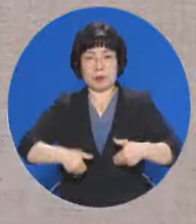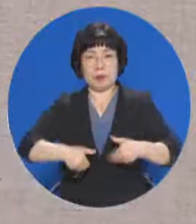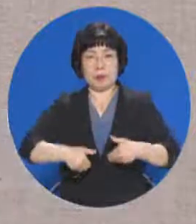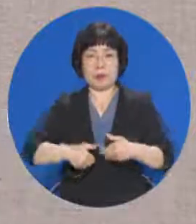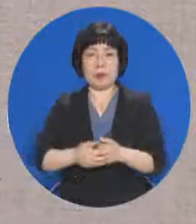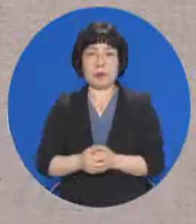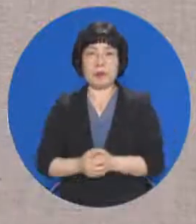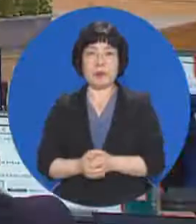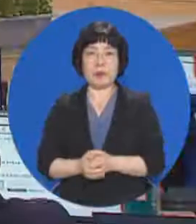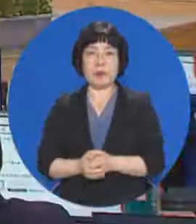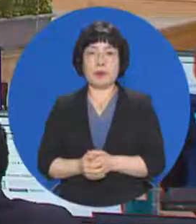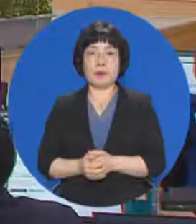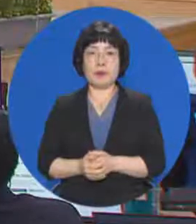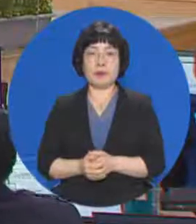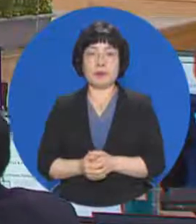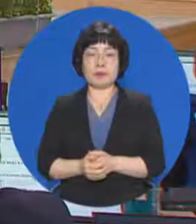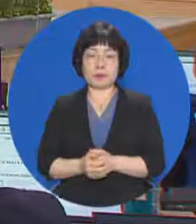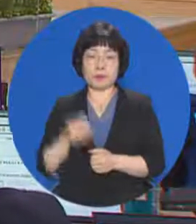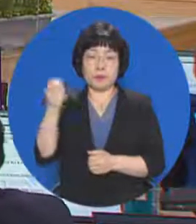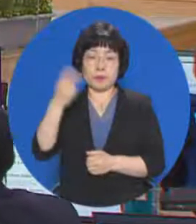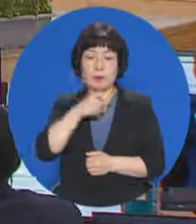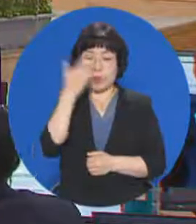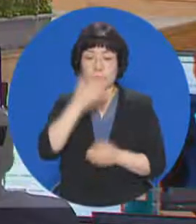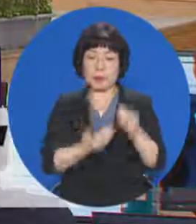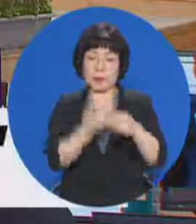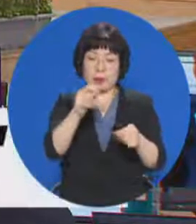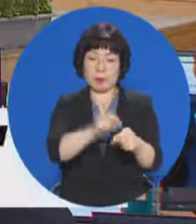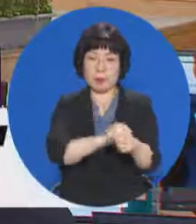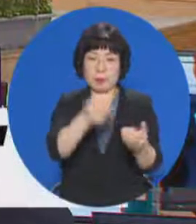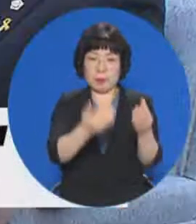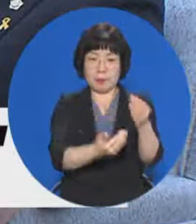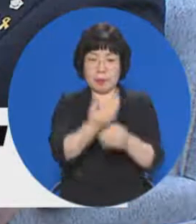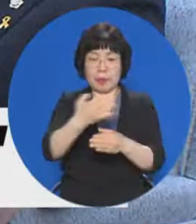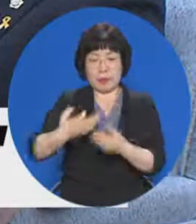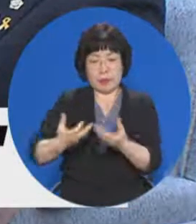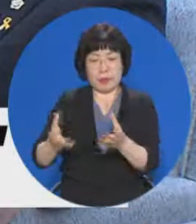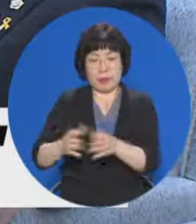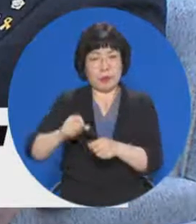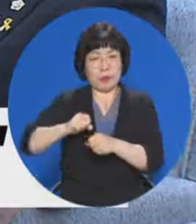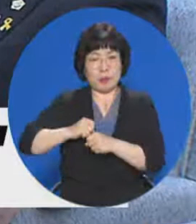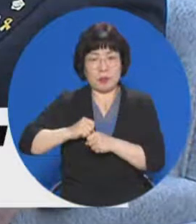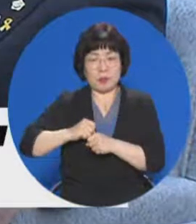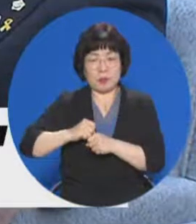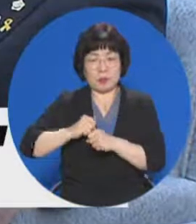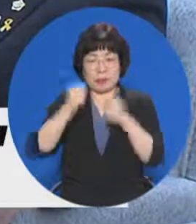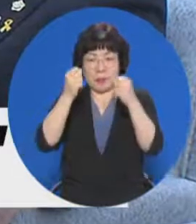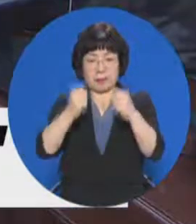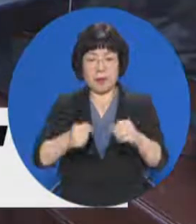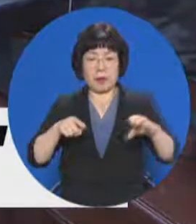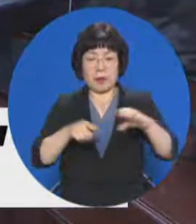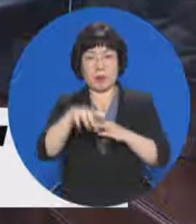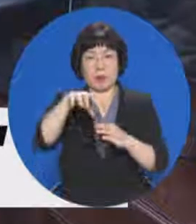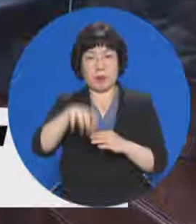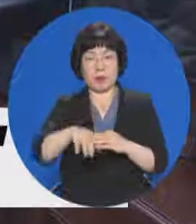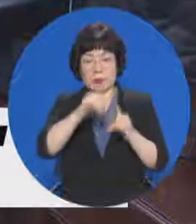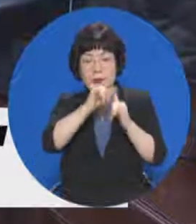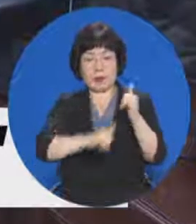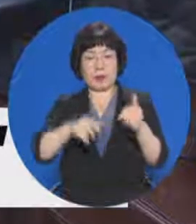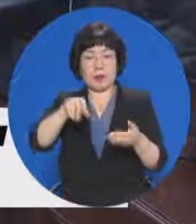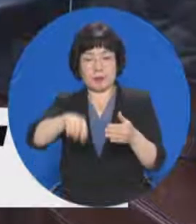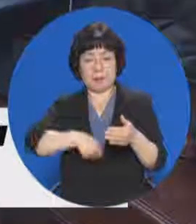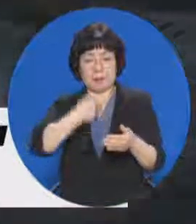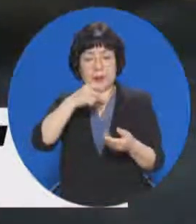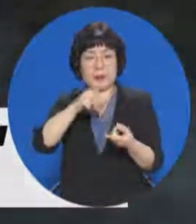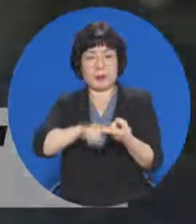높고 있습니다. 권 의원은 여순 사건을 일으킨 14연대가 해당 기지에 주둔했다는 역사적 사실도